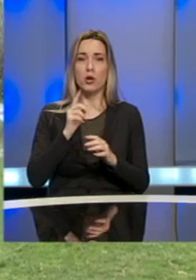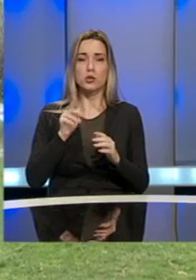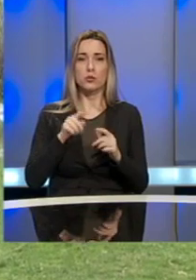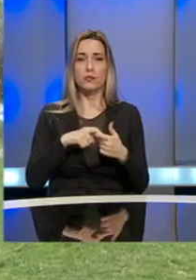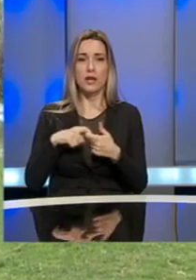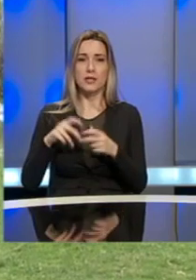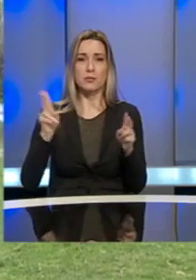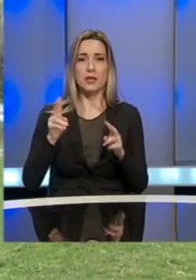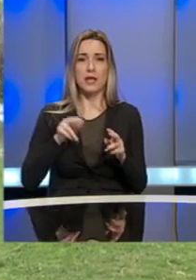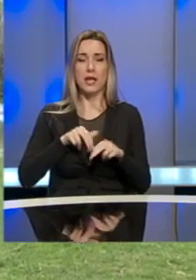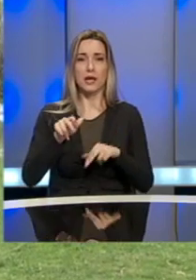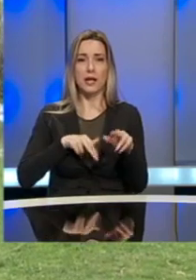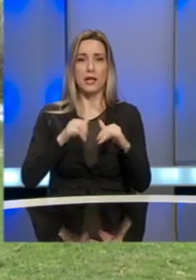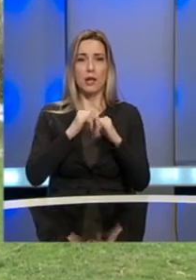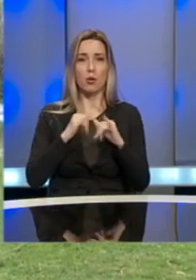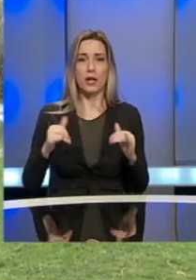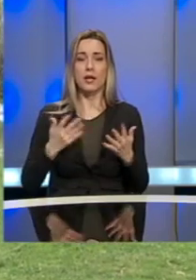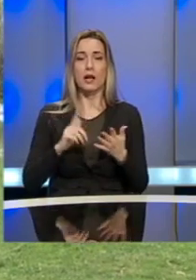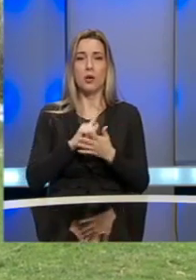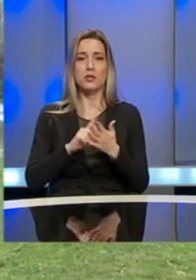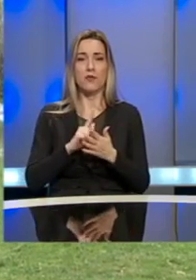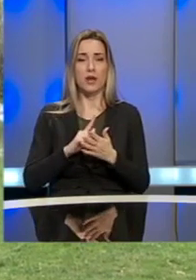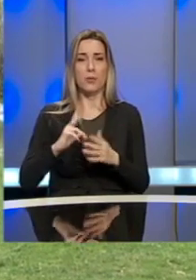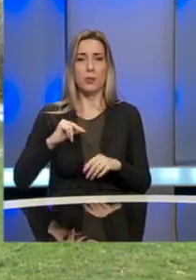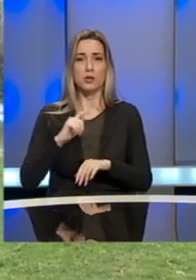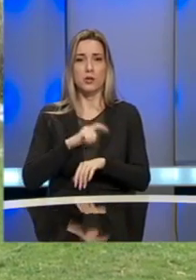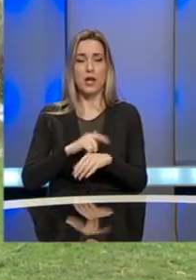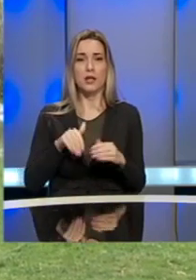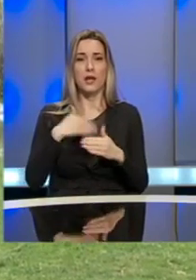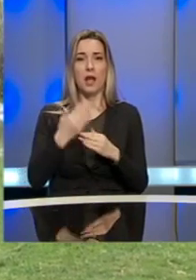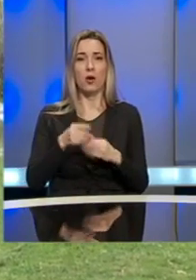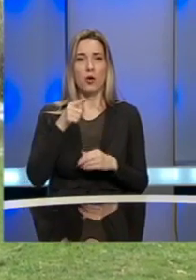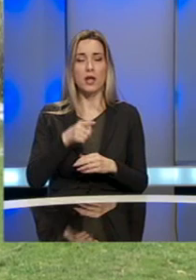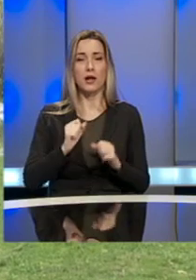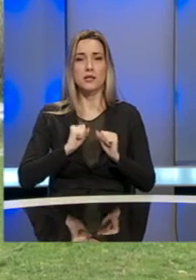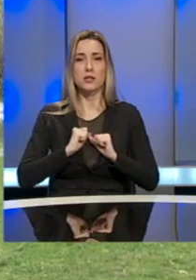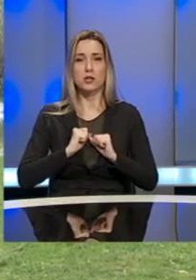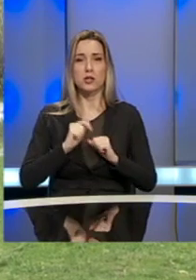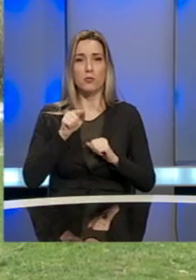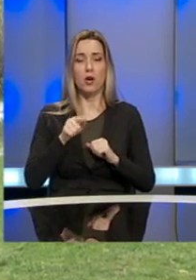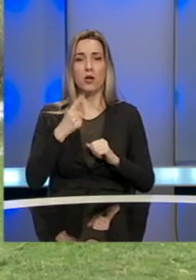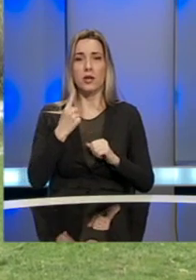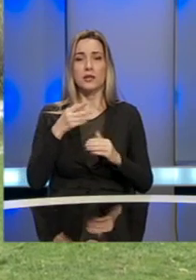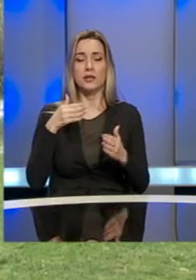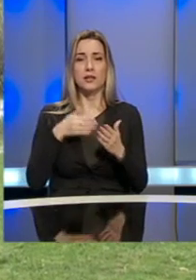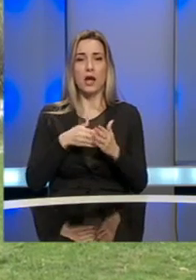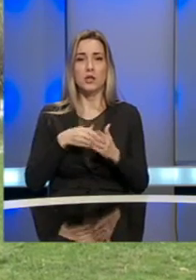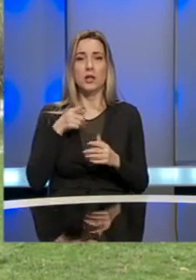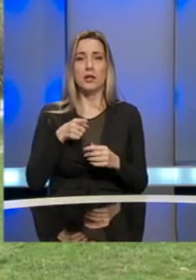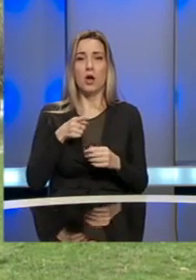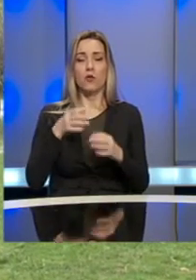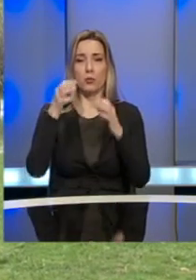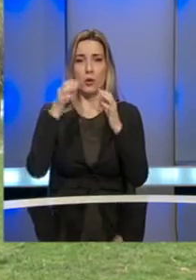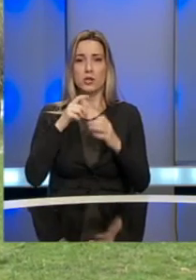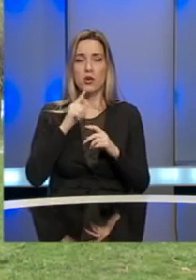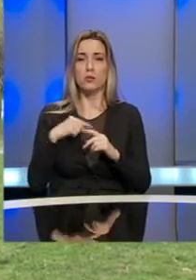smanjenje kretanja u gradu, kako za vrijeme policijskog sata, tako i nakon njega, da se držimo ovoga, jer to je jedini način da ovu pošast kojom